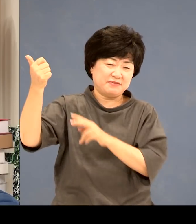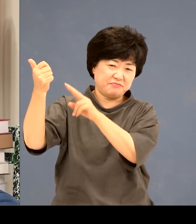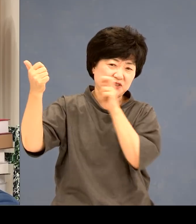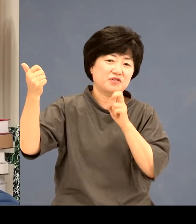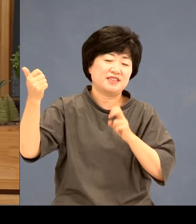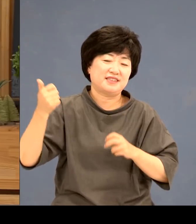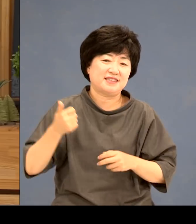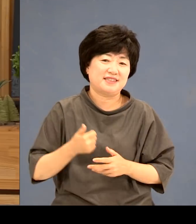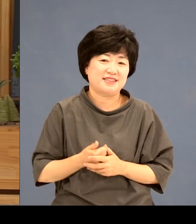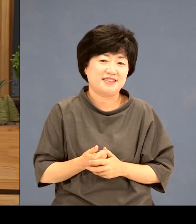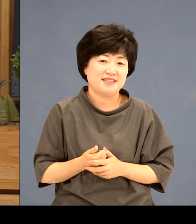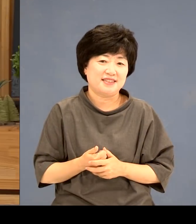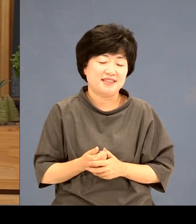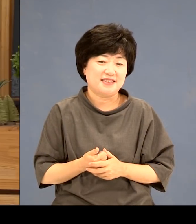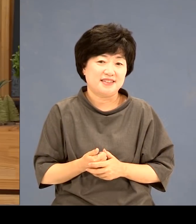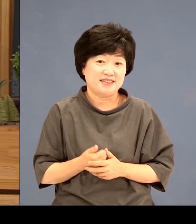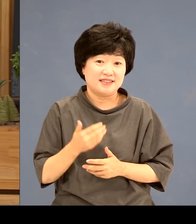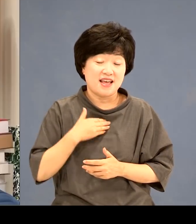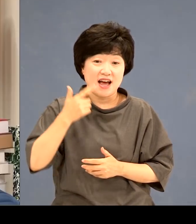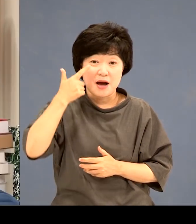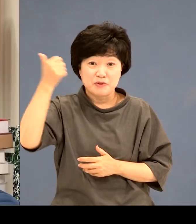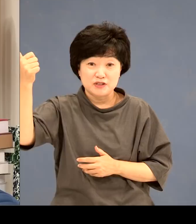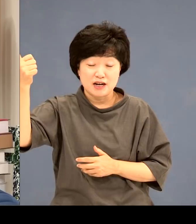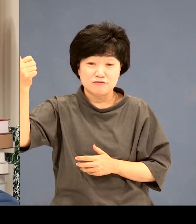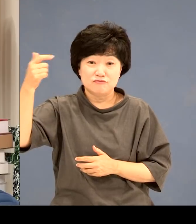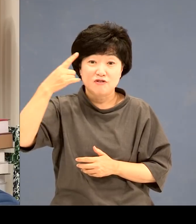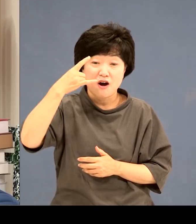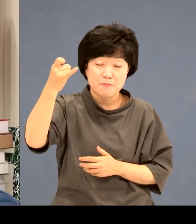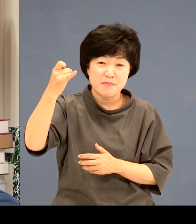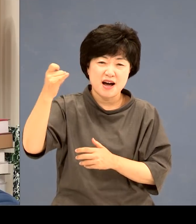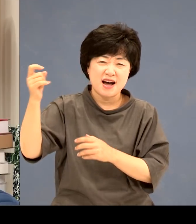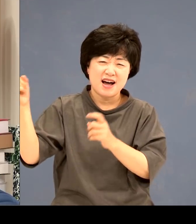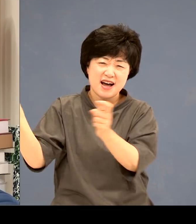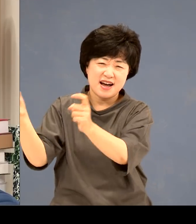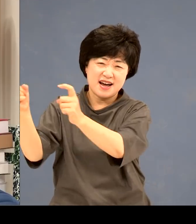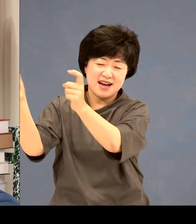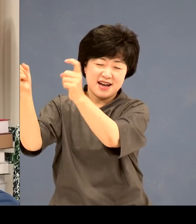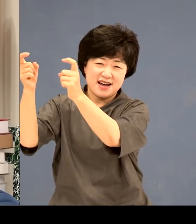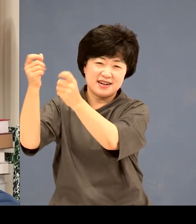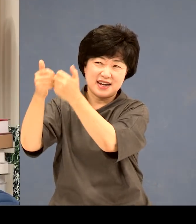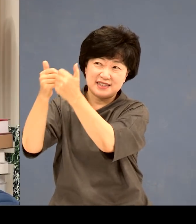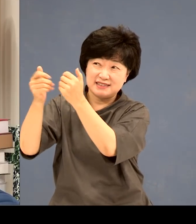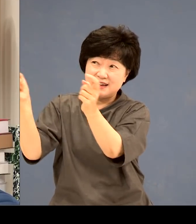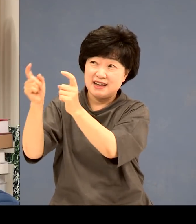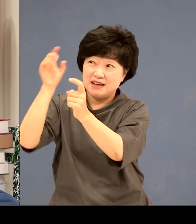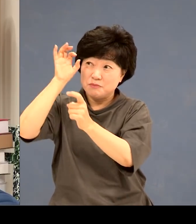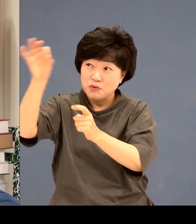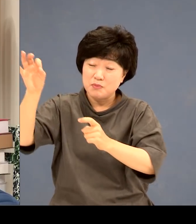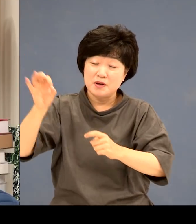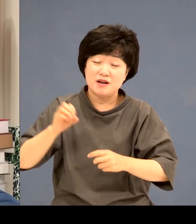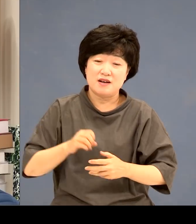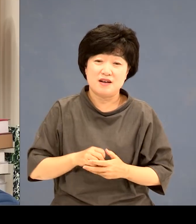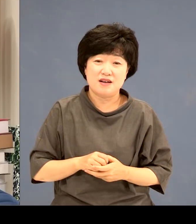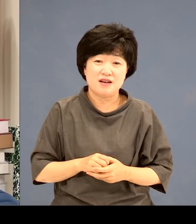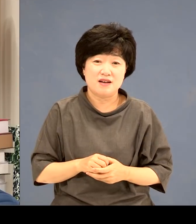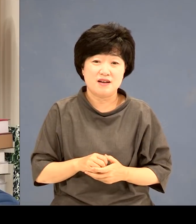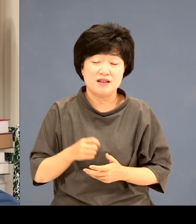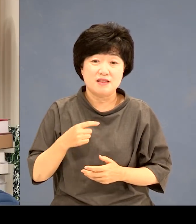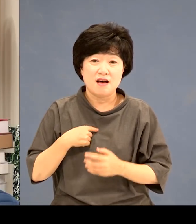저희 아버지였습니다. 그래서 심지어는 저희 아버지하고 저희 어머님과의 그런 갈등이 너무 컸었기